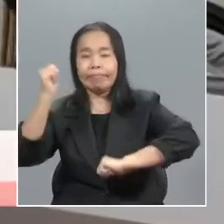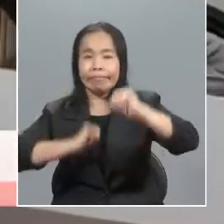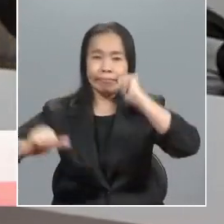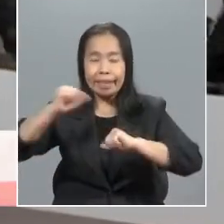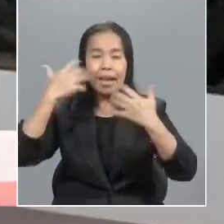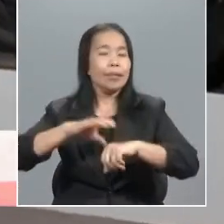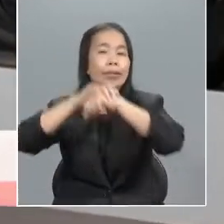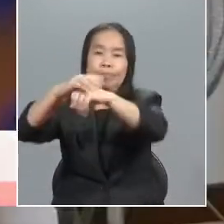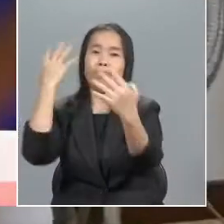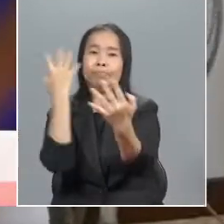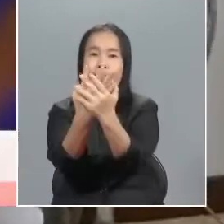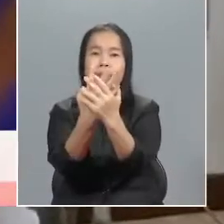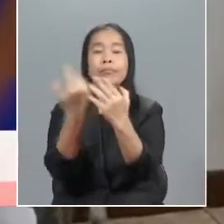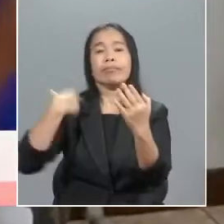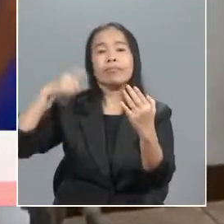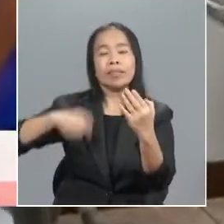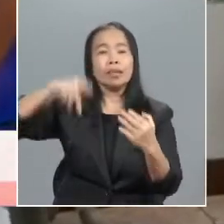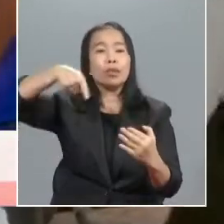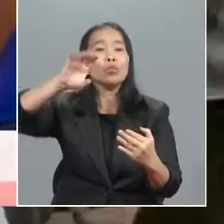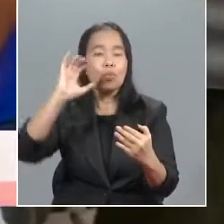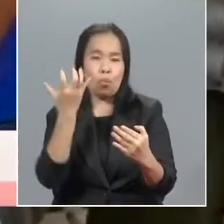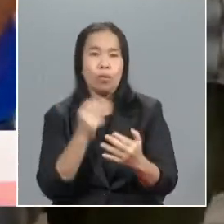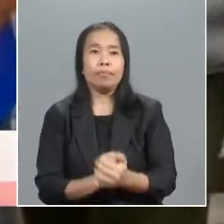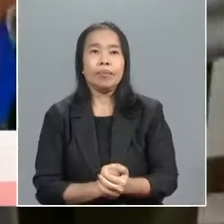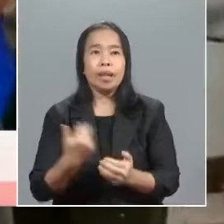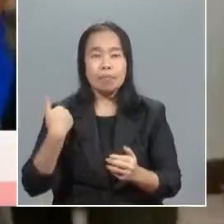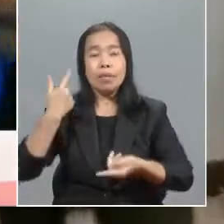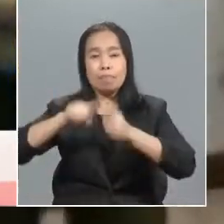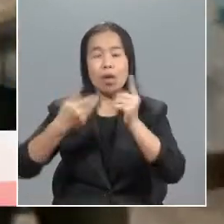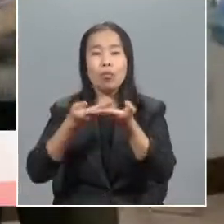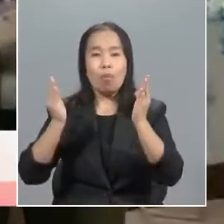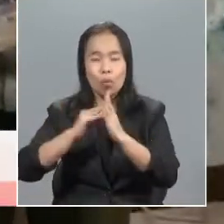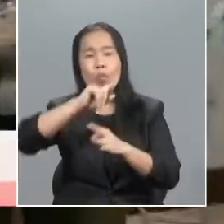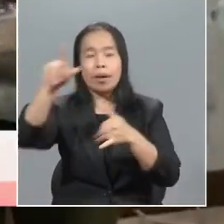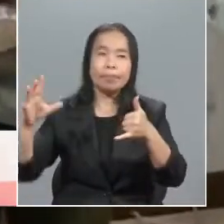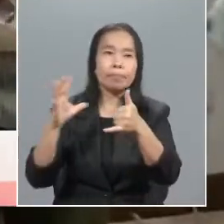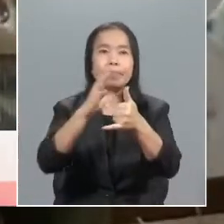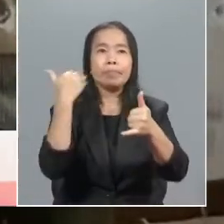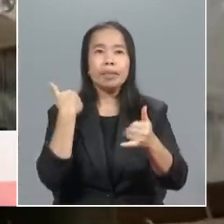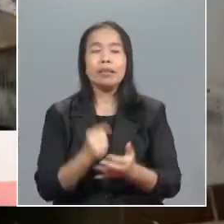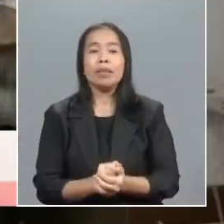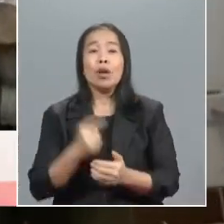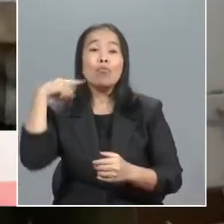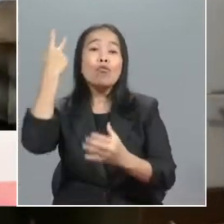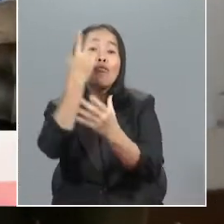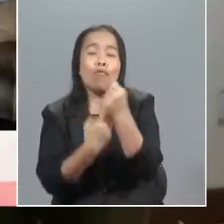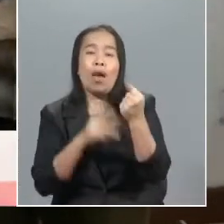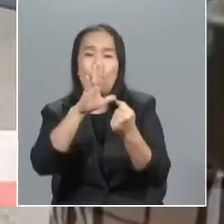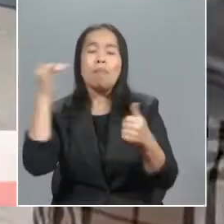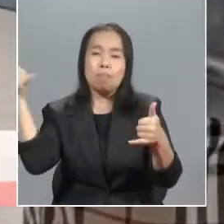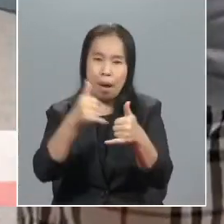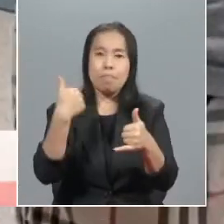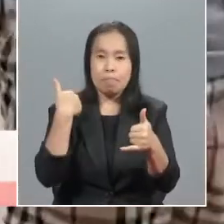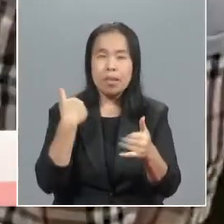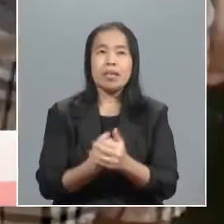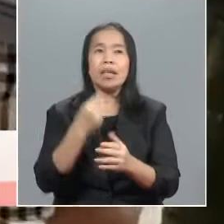ากขังผัดแรกที่ศาลจังหวัดพิษณุโลกมีเพื่อนมีครอบครัวมาให้กำลังใจแฟนสาวของตั้มก็มาด้วยน